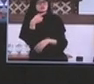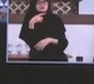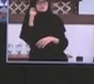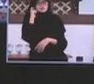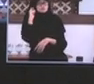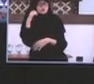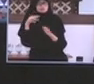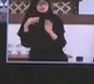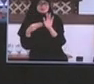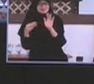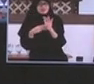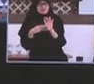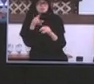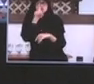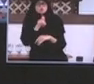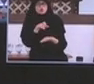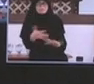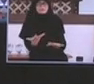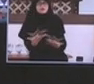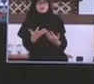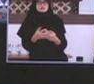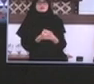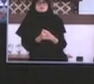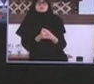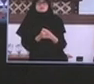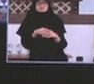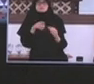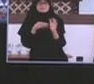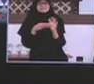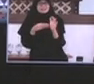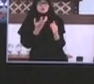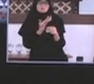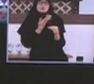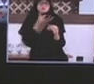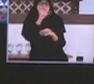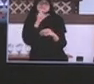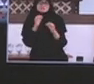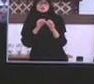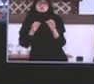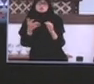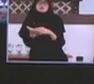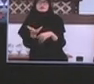diselesaikan persoalannya oleh pemerintah yang mana? Lah, ngono iki.